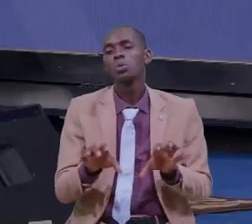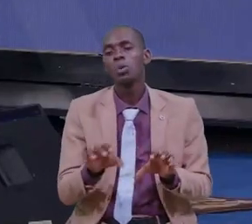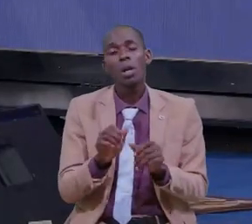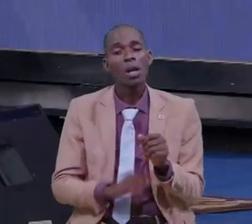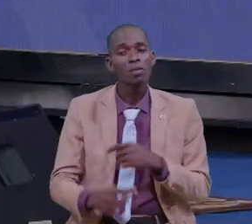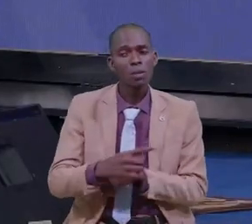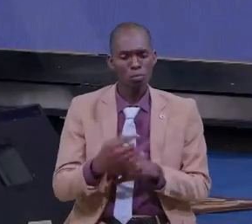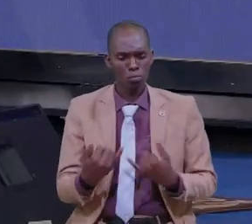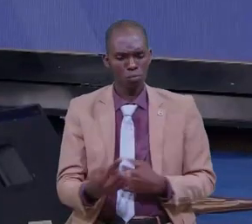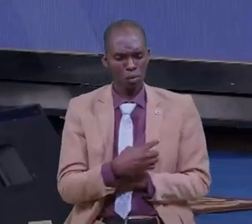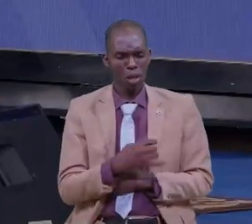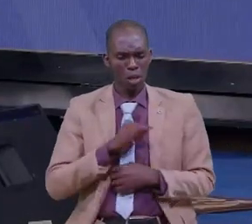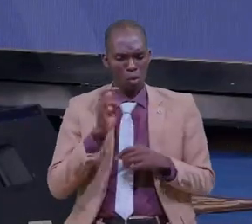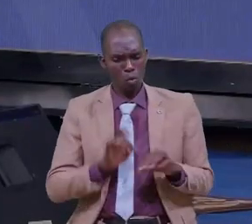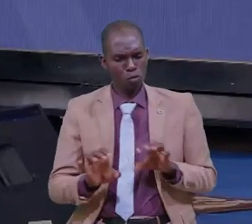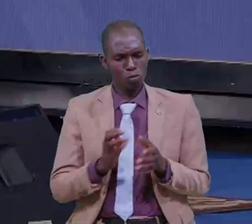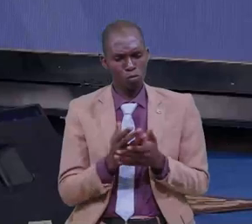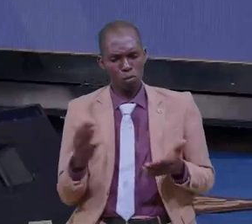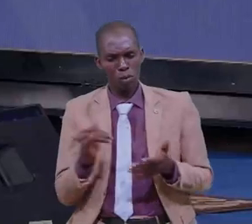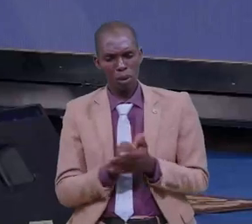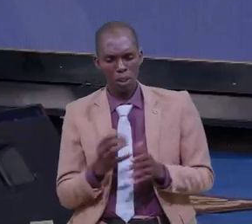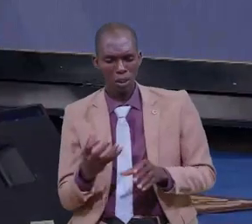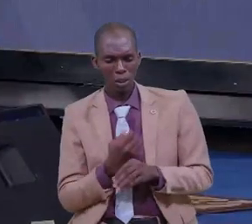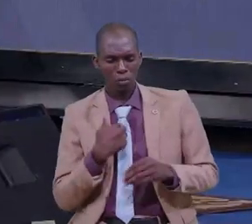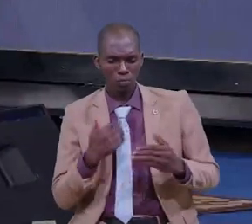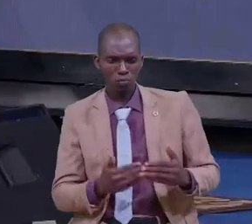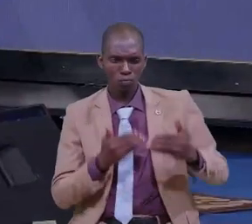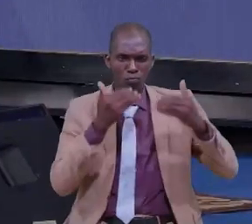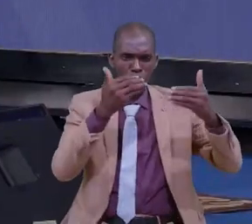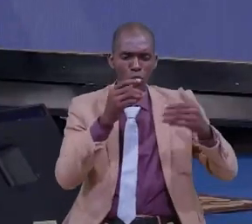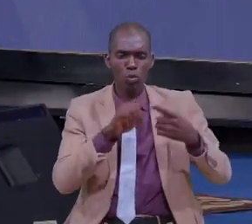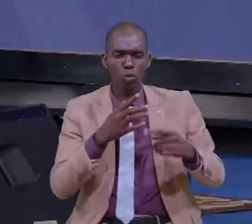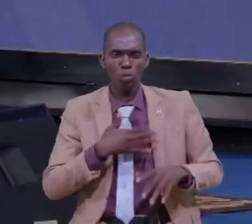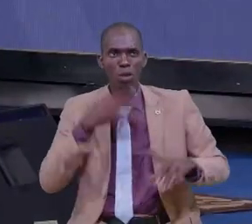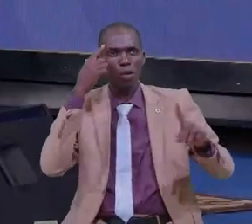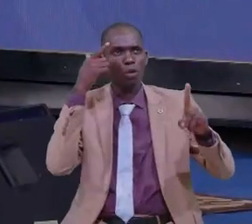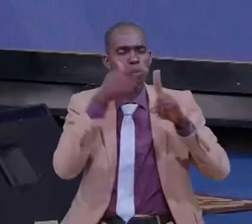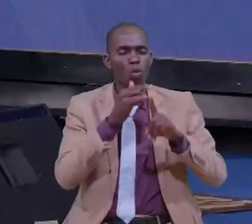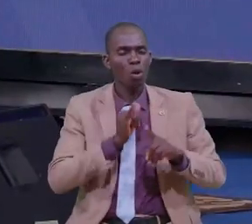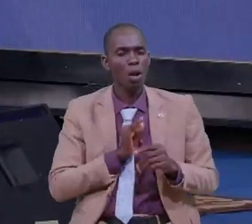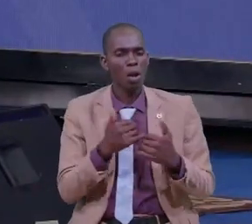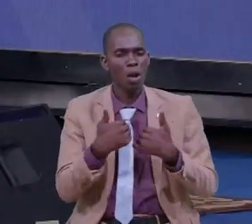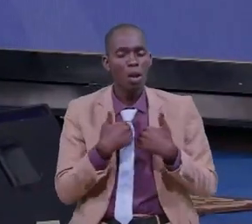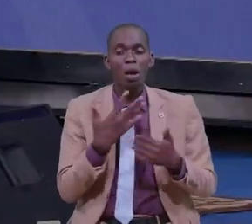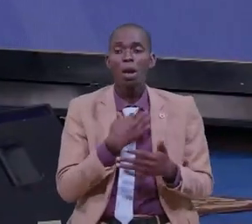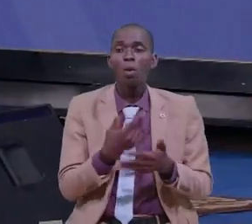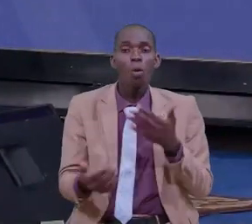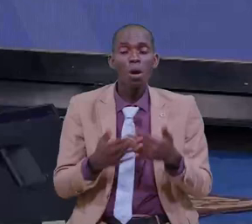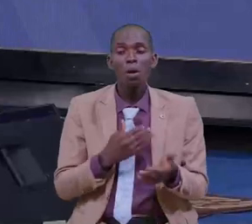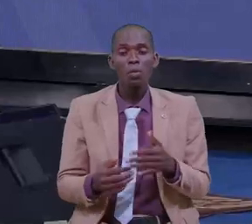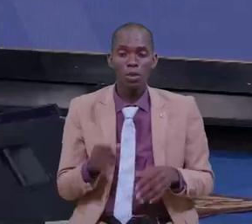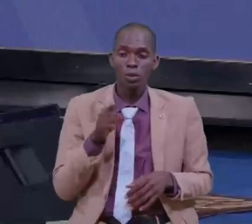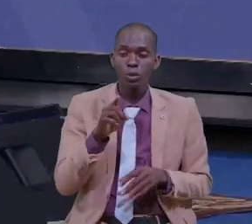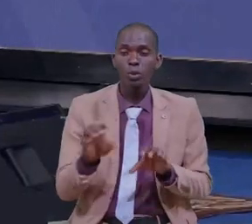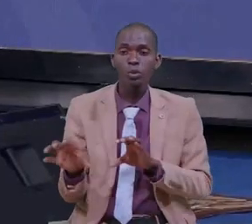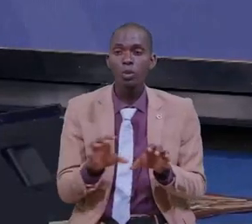que tu fais chaque jour? Aujourd'hui, je dois faire quelque chose qui me fait avancer vers mon objectif, vers mon but. Et tout ce